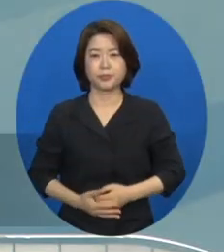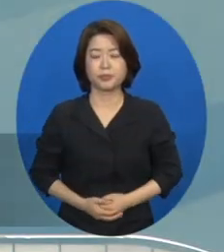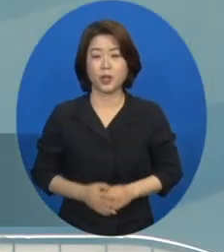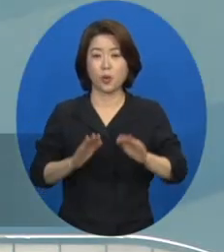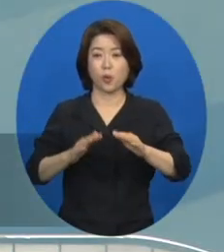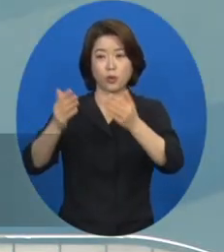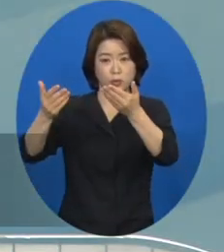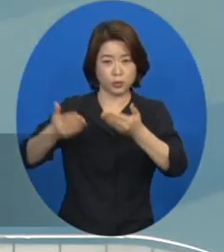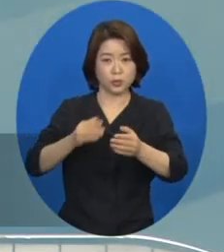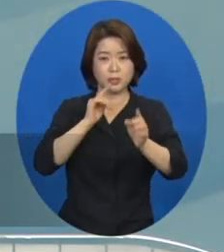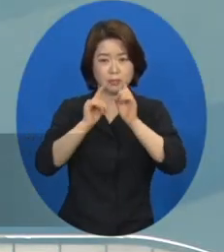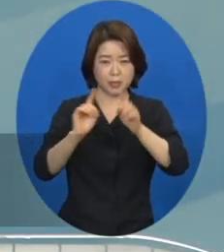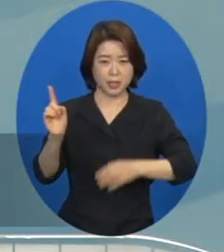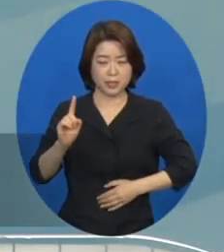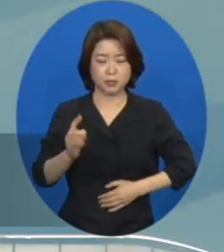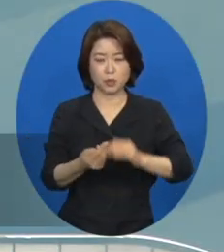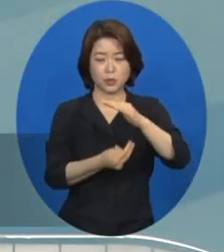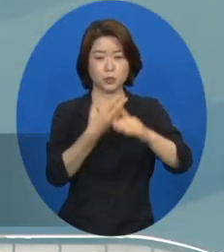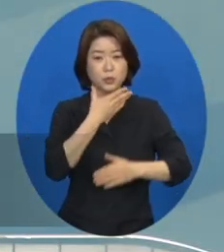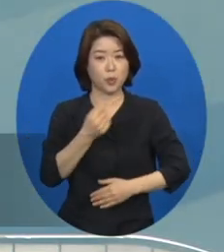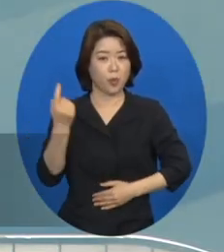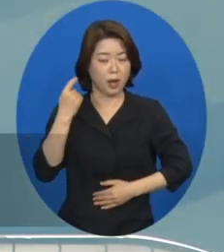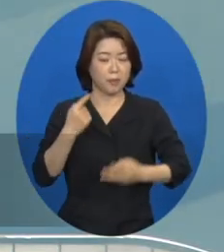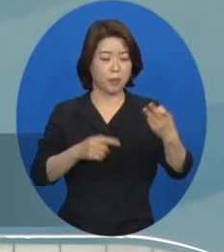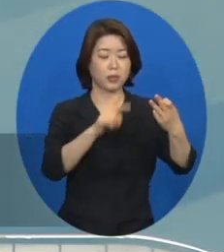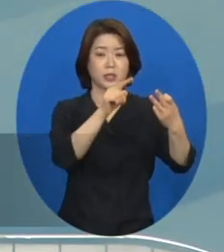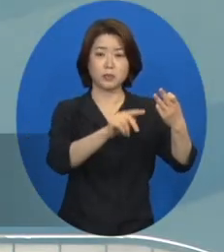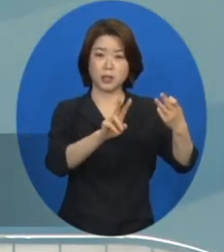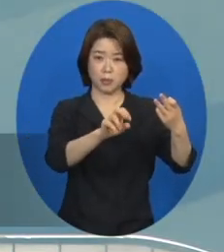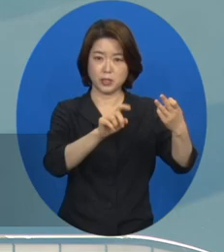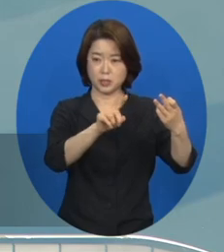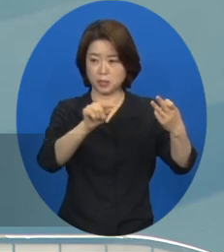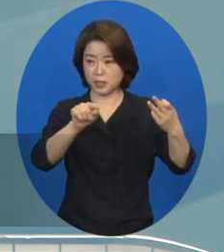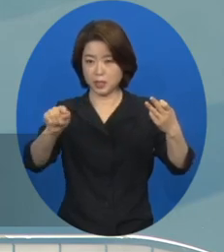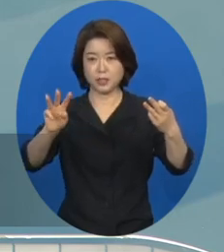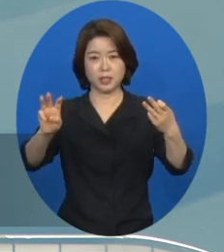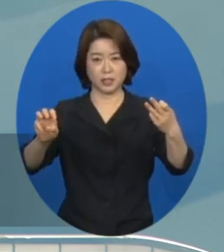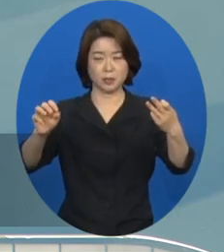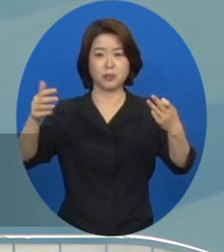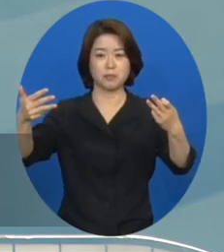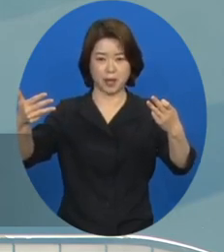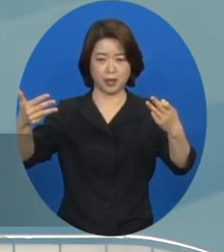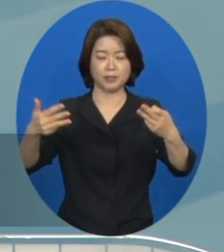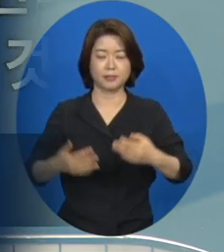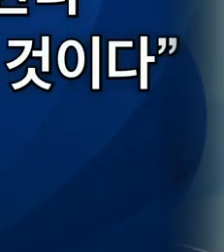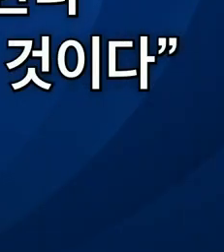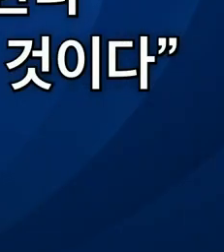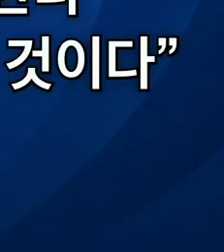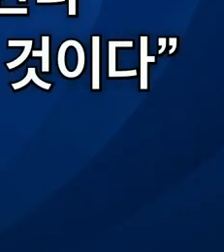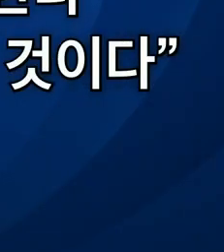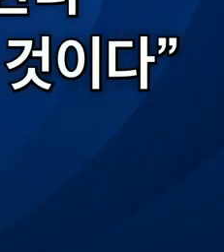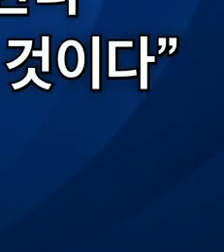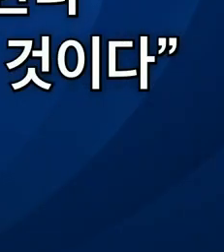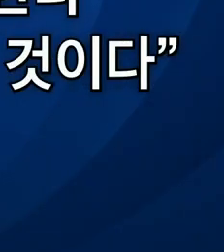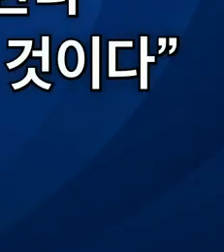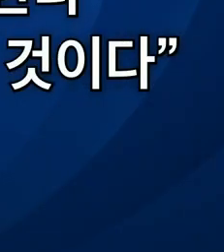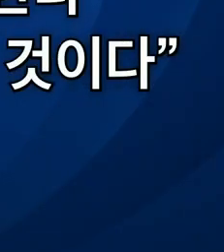오늘 하나님께서 우리에게 주시는 말씀은 요한복음 13장 21절에서 38절까지